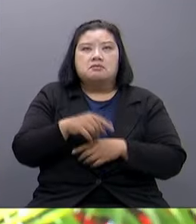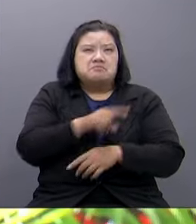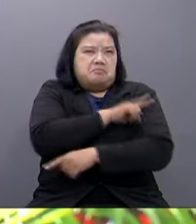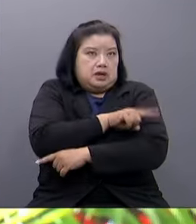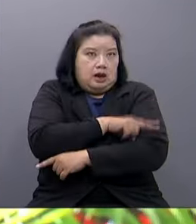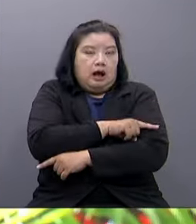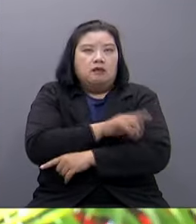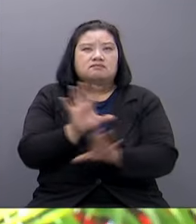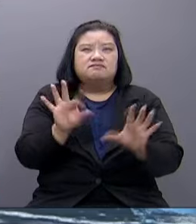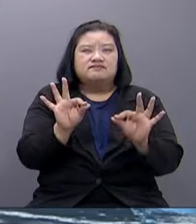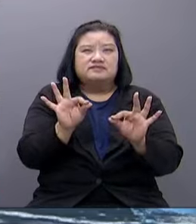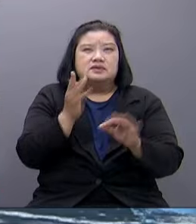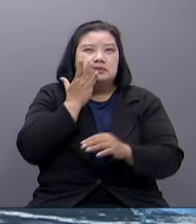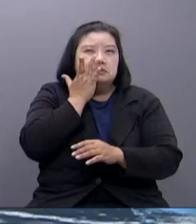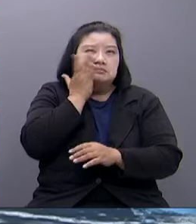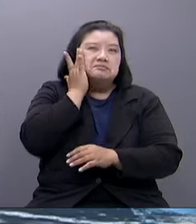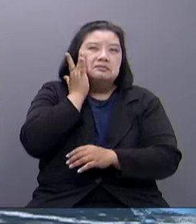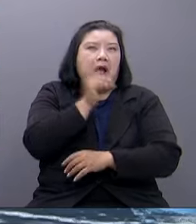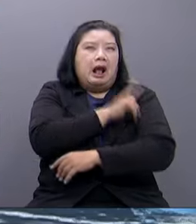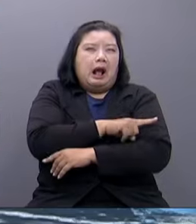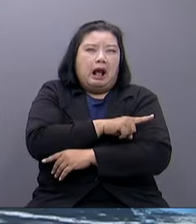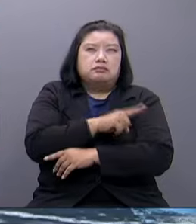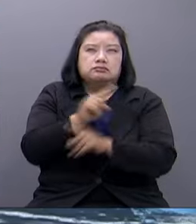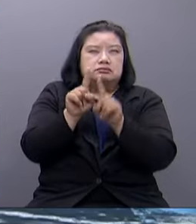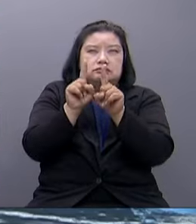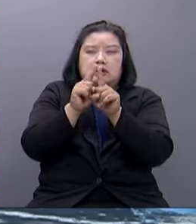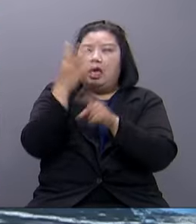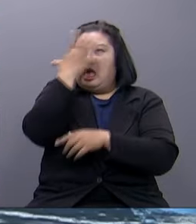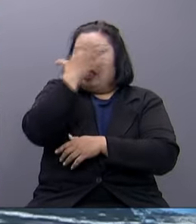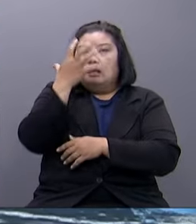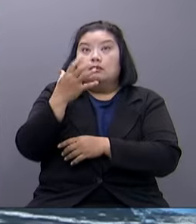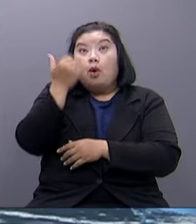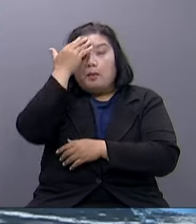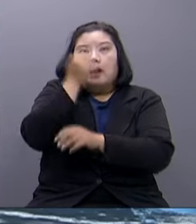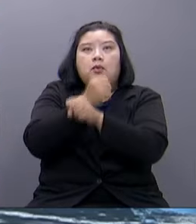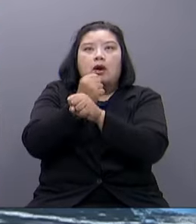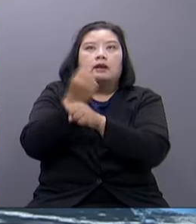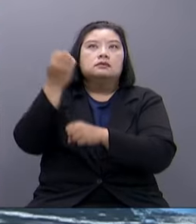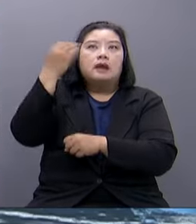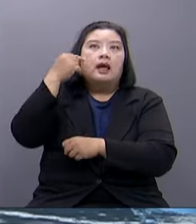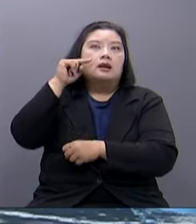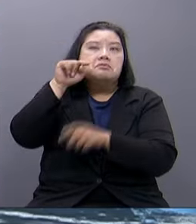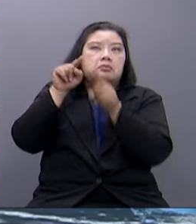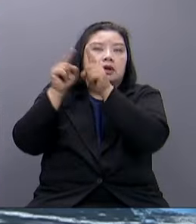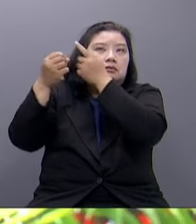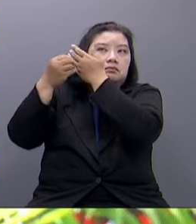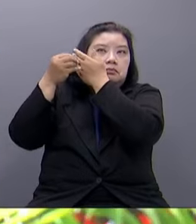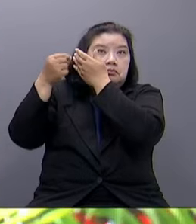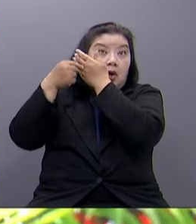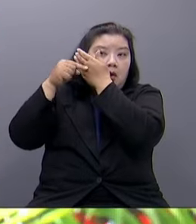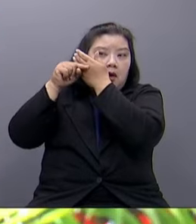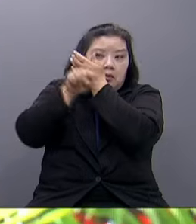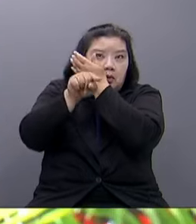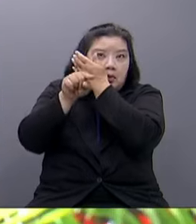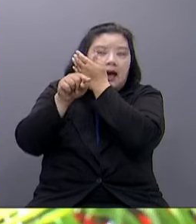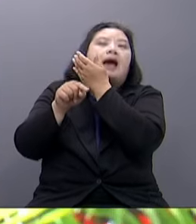หนงหนะ วอก ๆใช่คร เพรวความสามารถคันแสงแดให้สท้อนออกไปมีเรื่ว Reflectionแต่วาส่